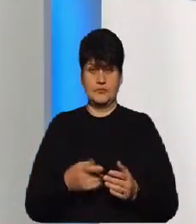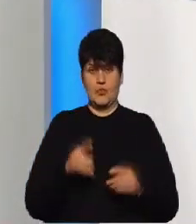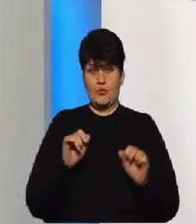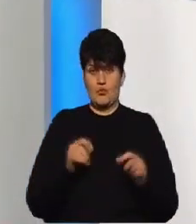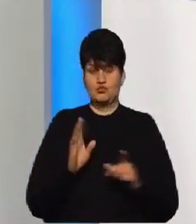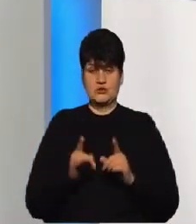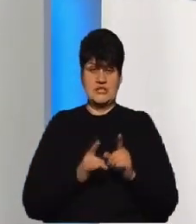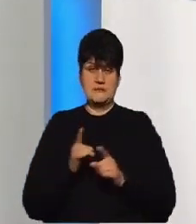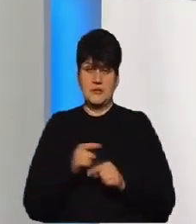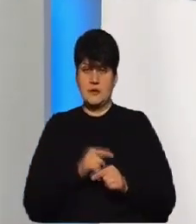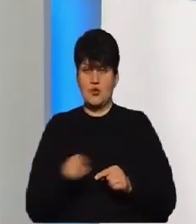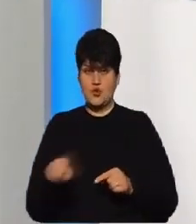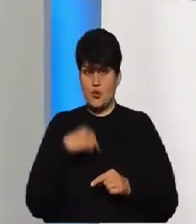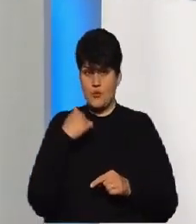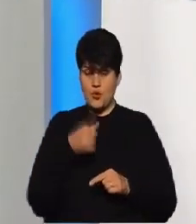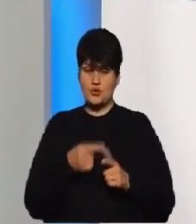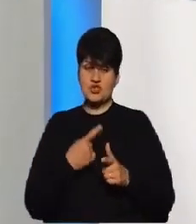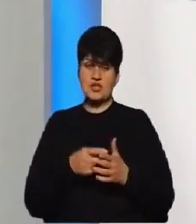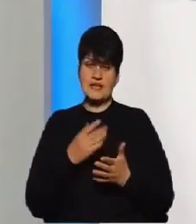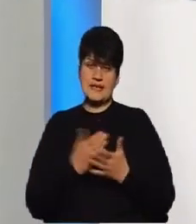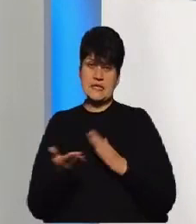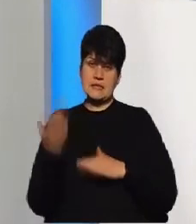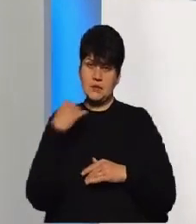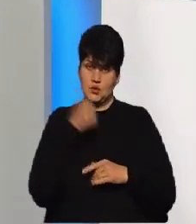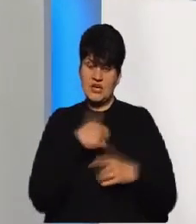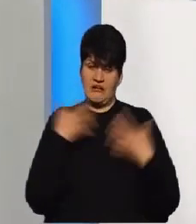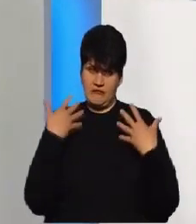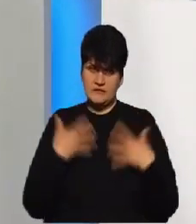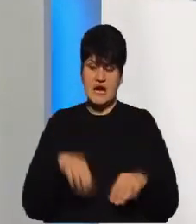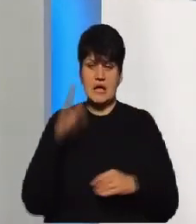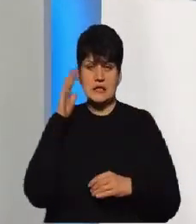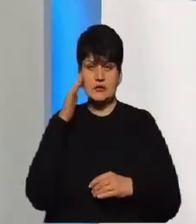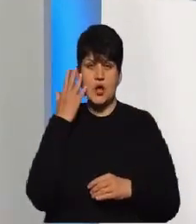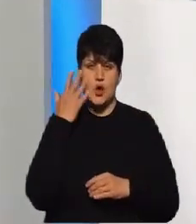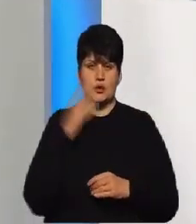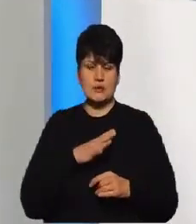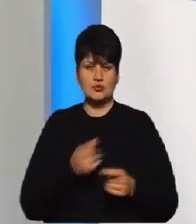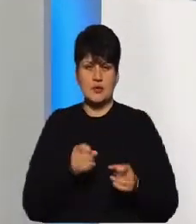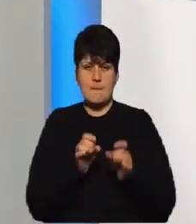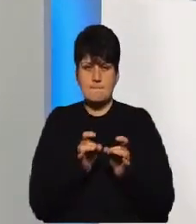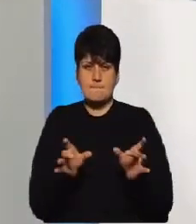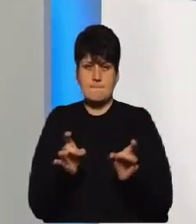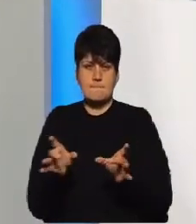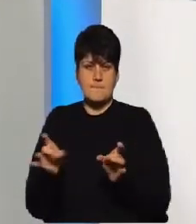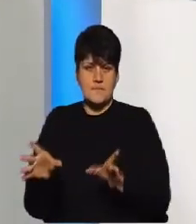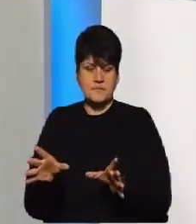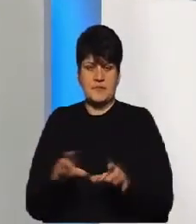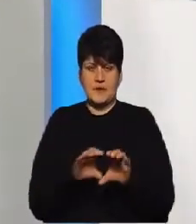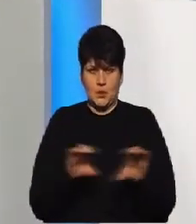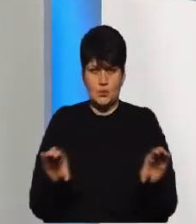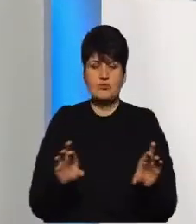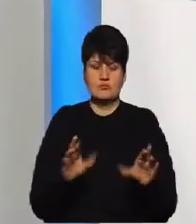протягом року. Чи є за минулий рік втрати води, коли були прориви, і як їх компенсовують? Втрати води є в